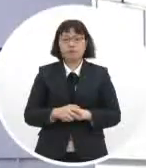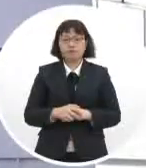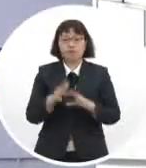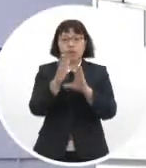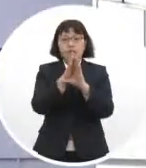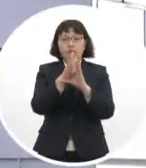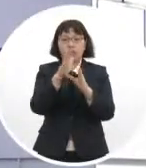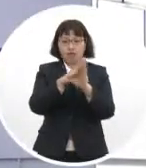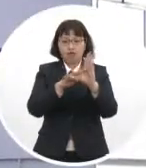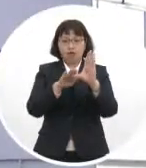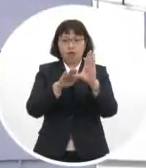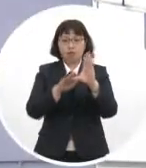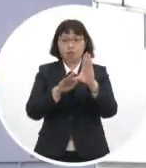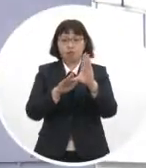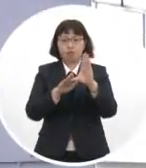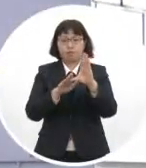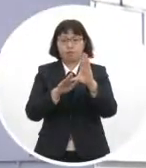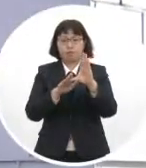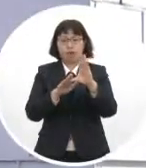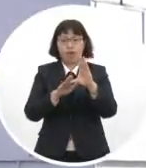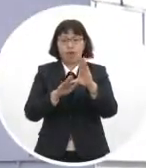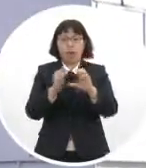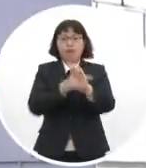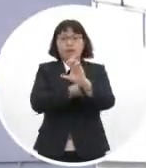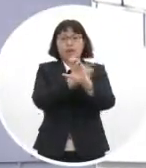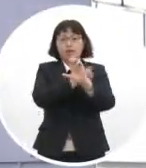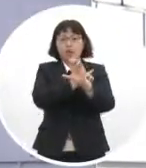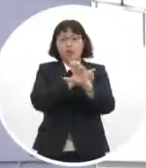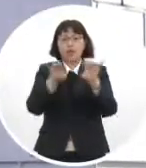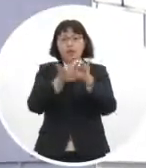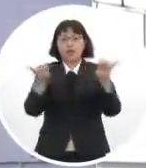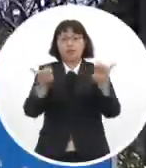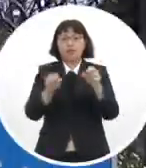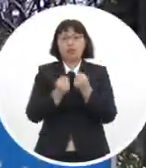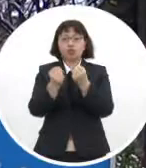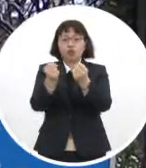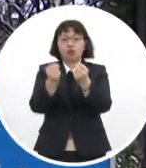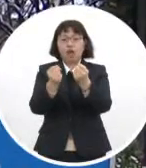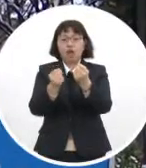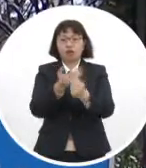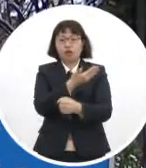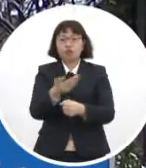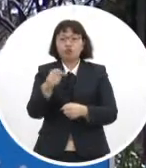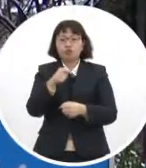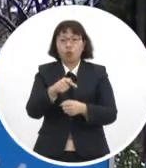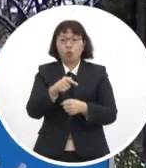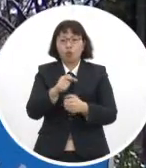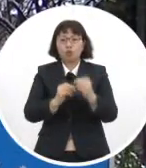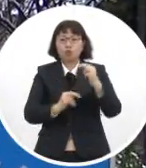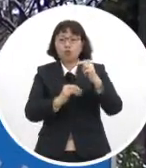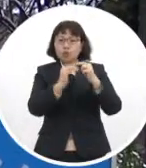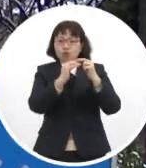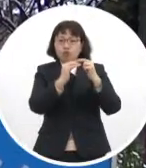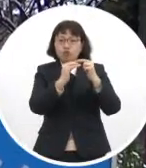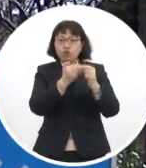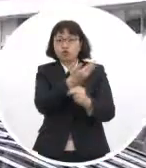県では燃料電池自動車やその燃料となる水素を充填する水素ステ